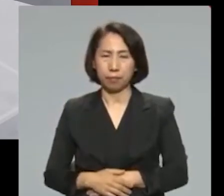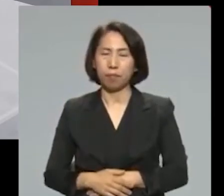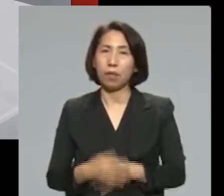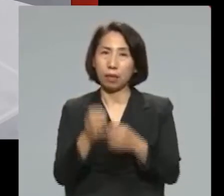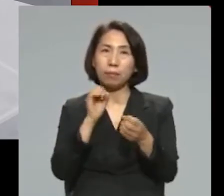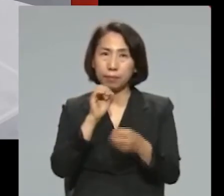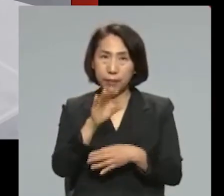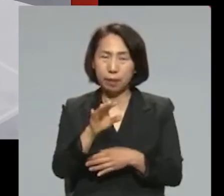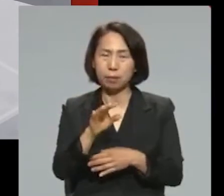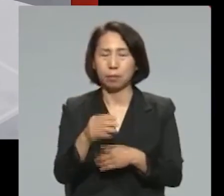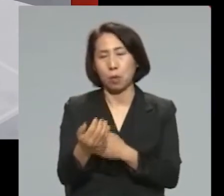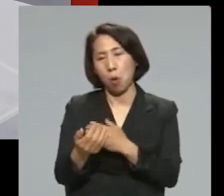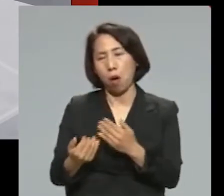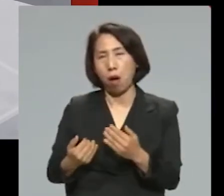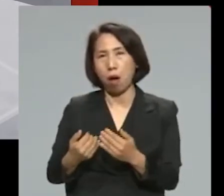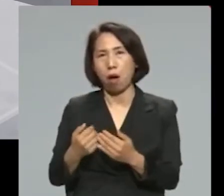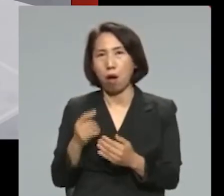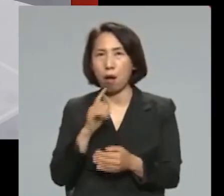조금 전에